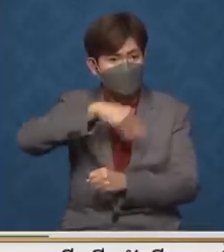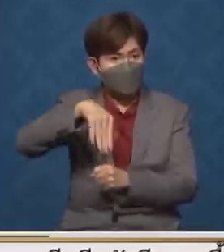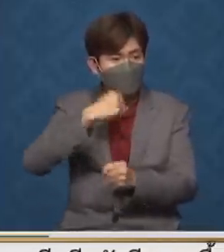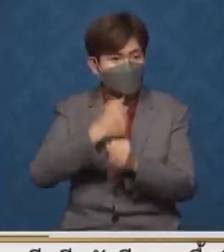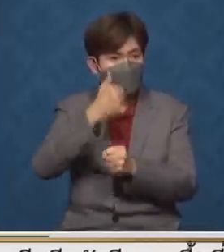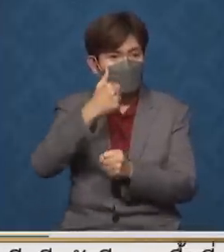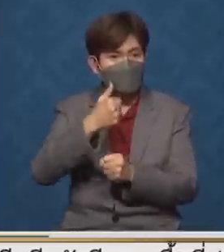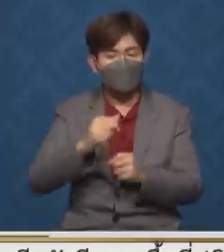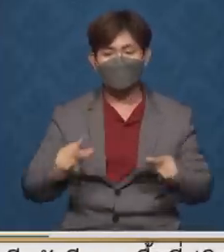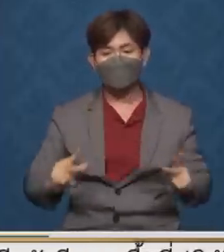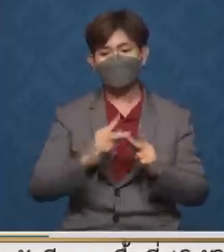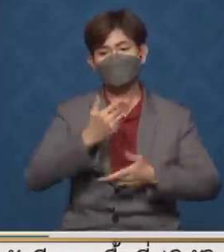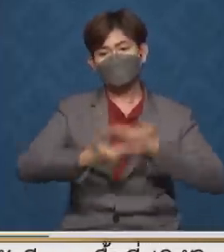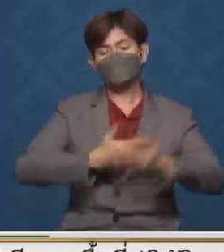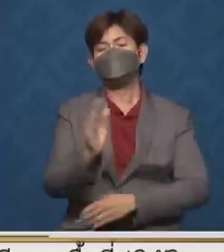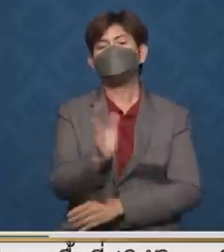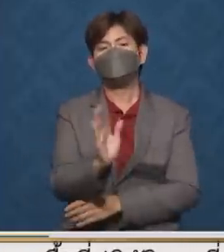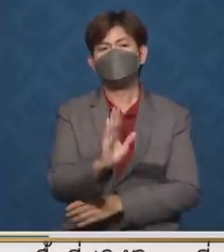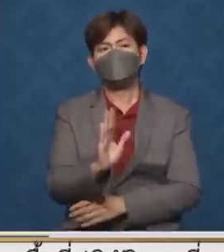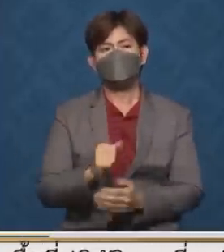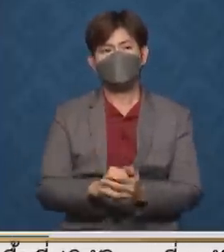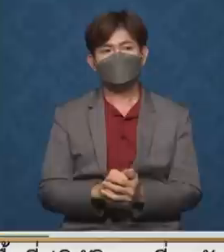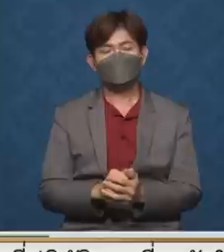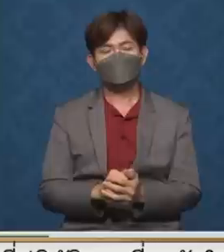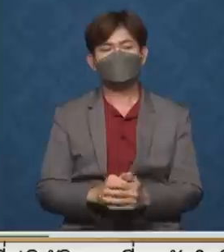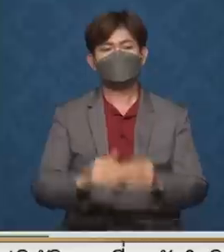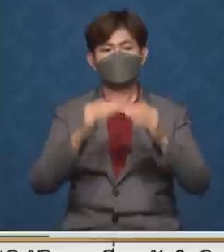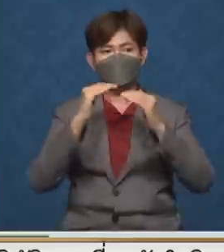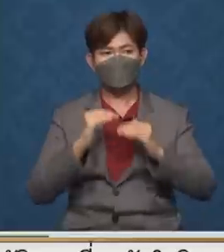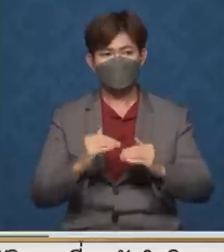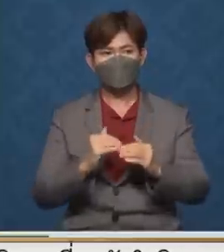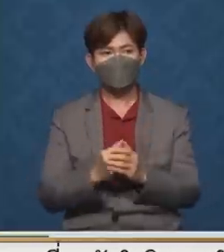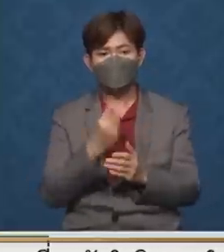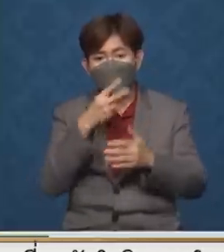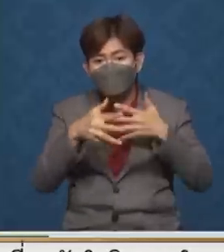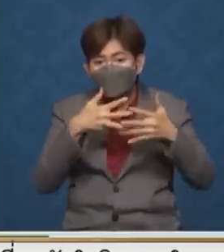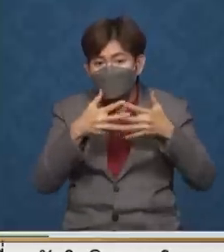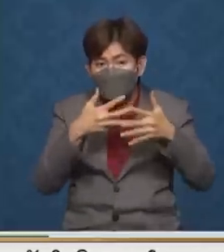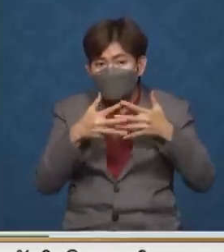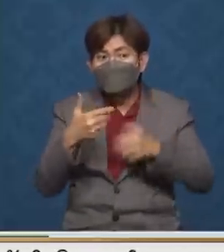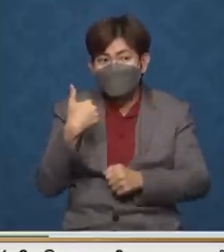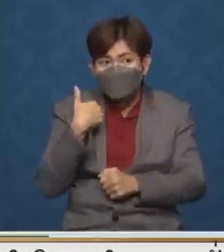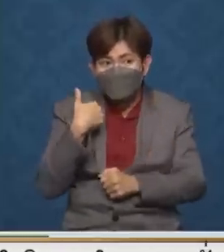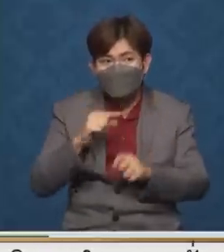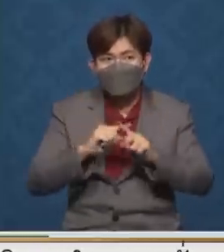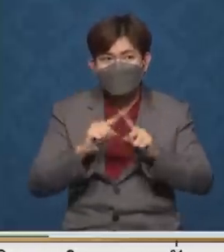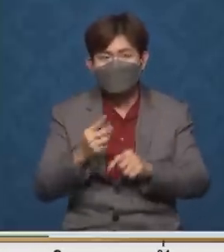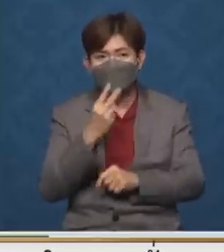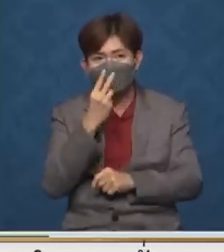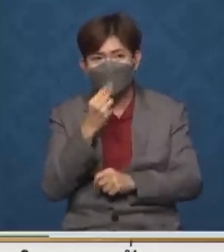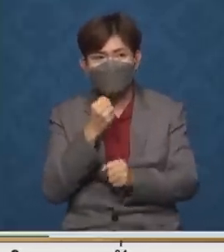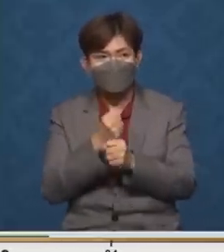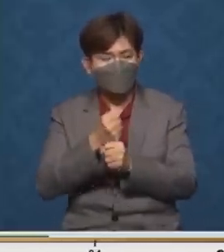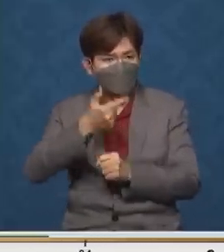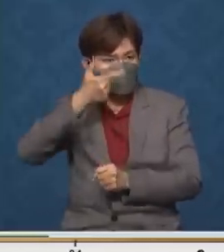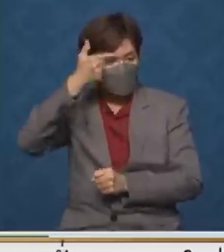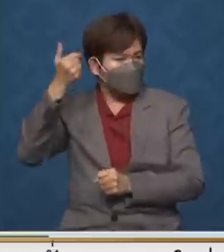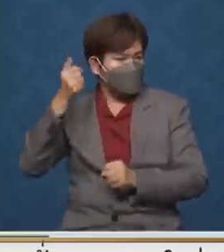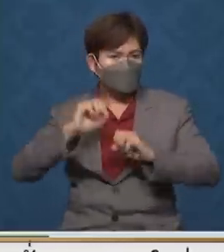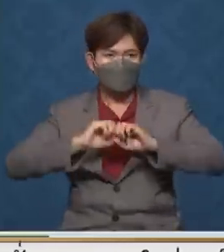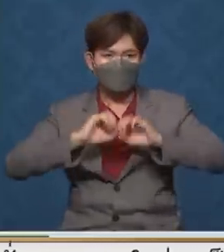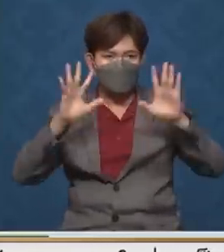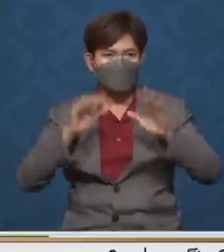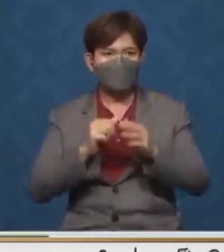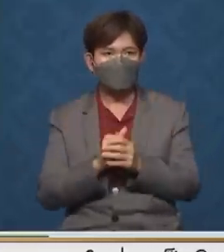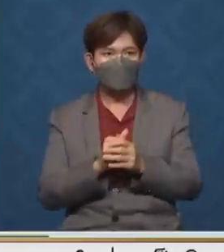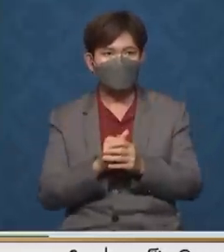ไมต้องมีลครกสวงพานิตนี่งานต่ไปครั อัี้ยแ่เทาๆงานต่ไปเป็นงานดำชัดเจนคอย